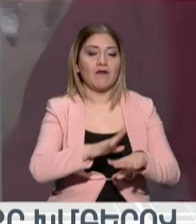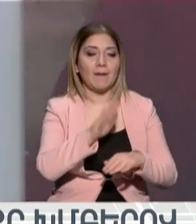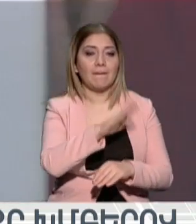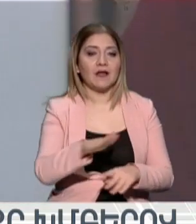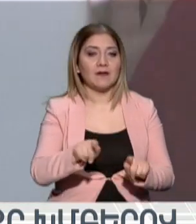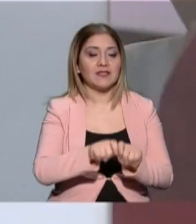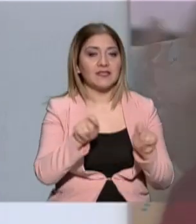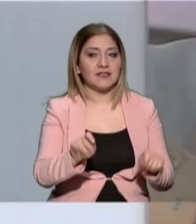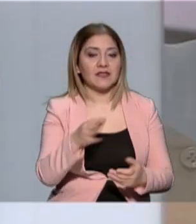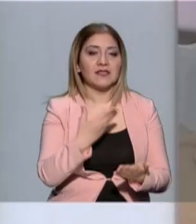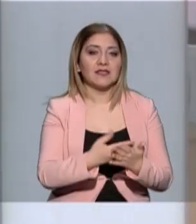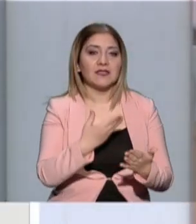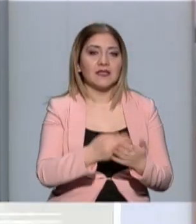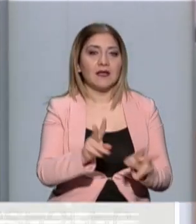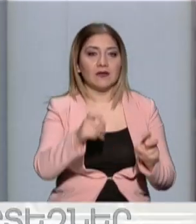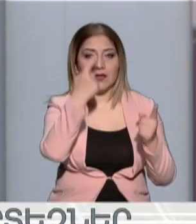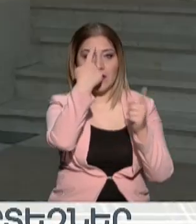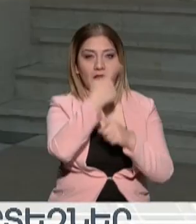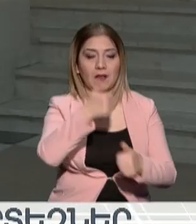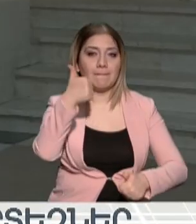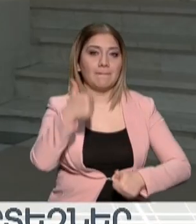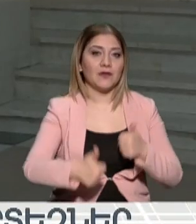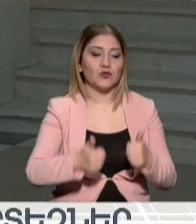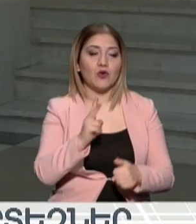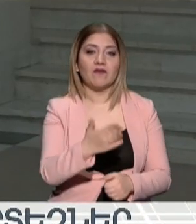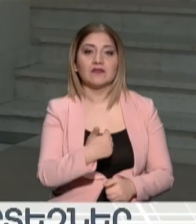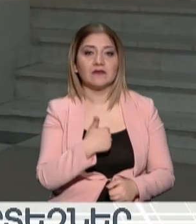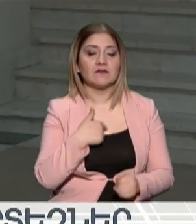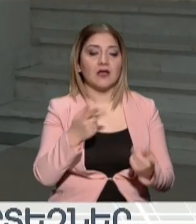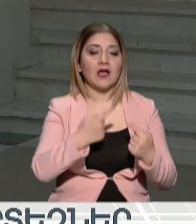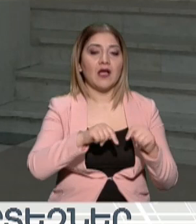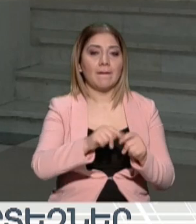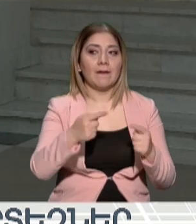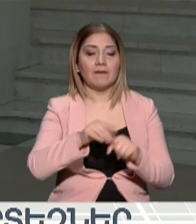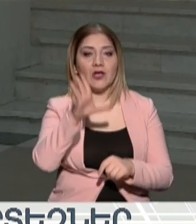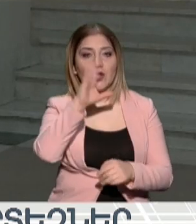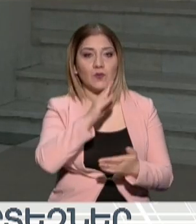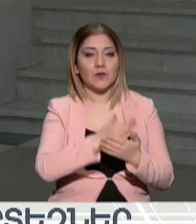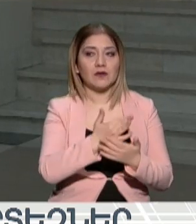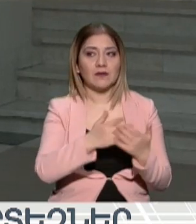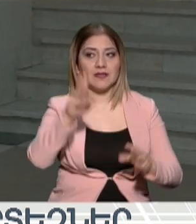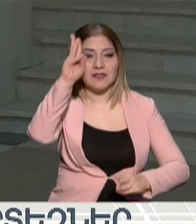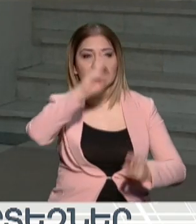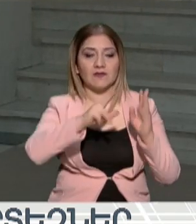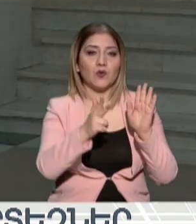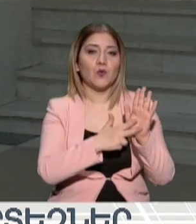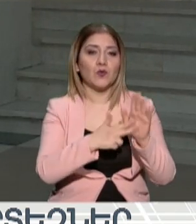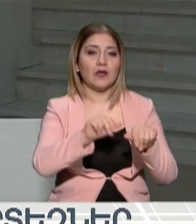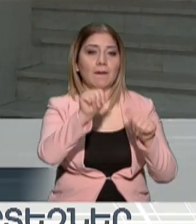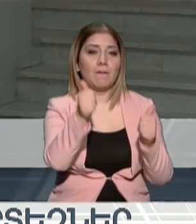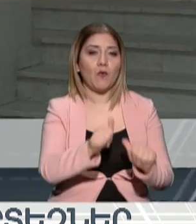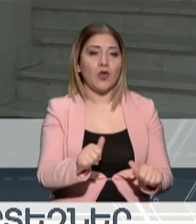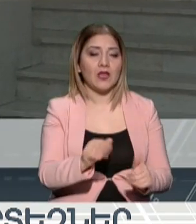մանկապարտեզ ստեղծելու համար դրամաշնորային մրցույթ կհայտարարեն։ Համայնքները հնարավորություն կունենան մի քանի տարբերակներով, շուրջ 8 մոդելներ